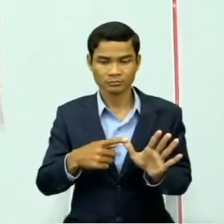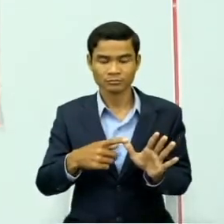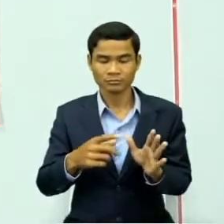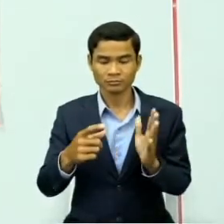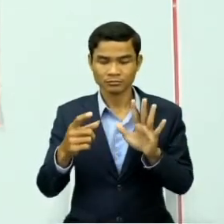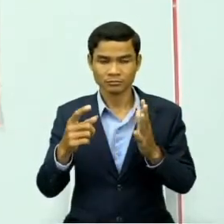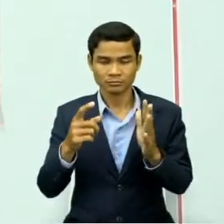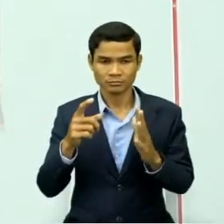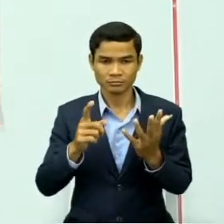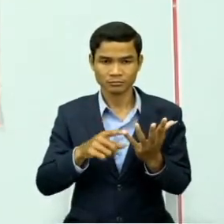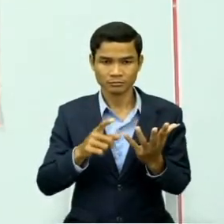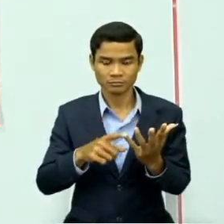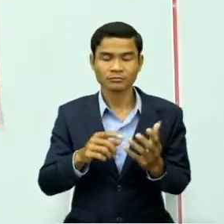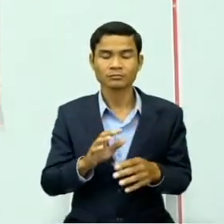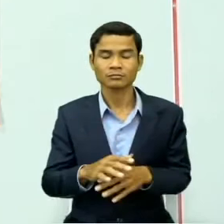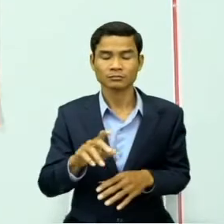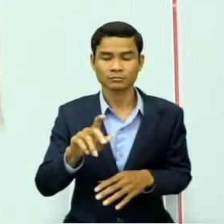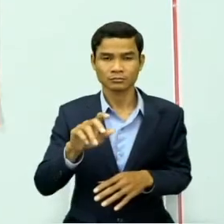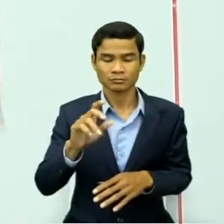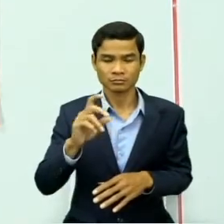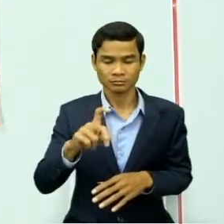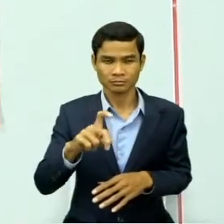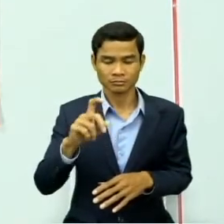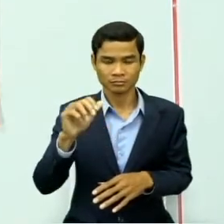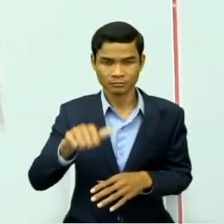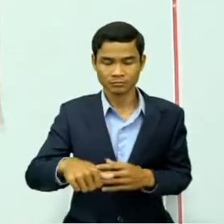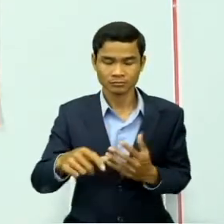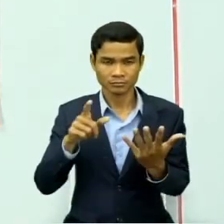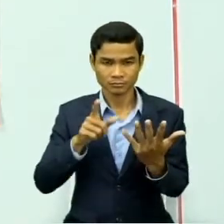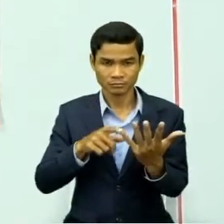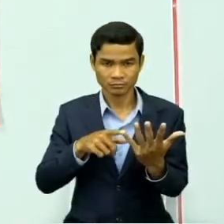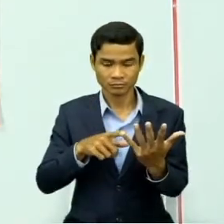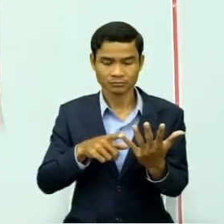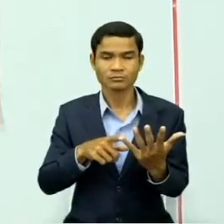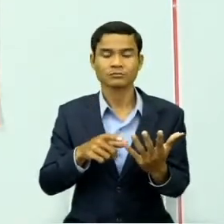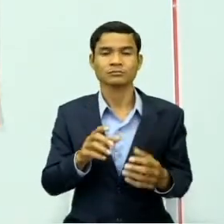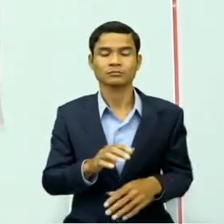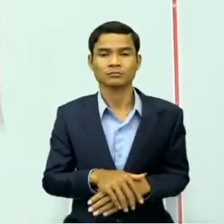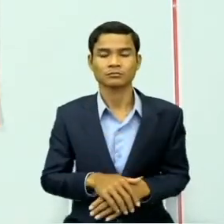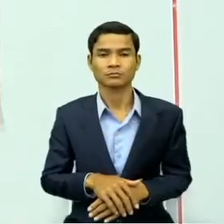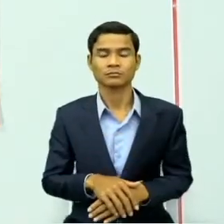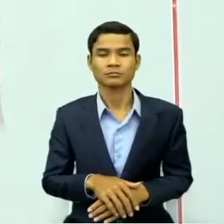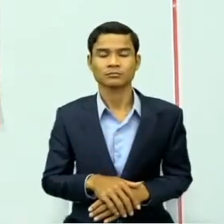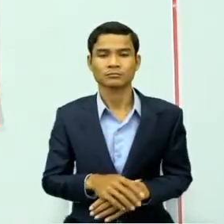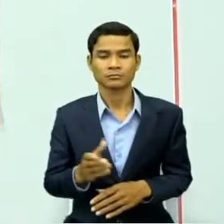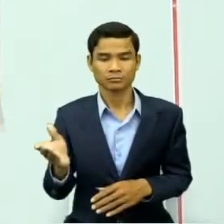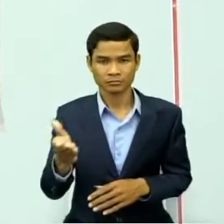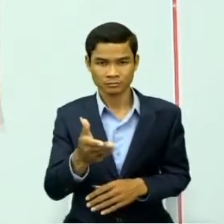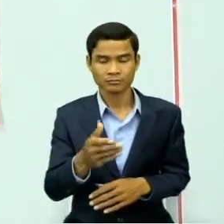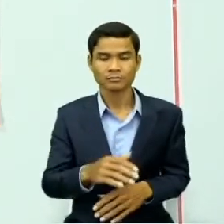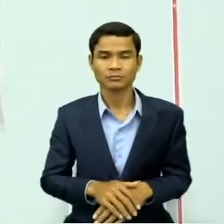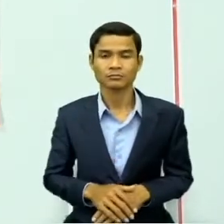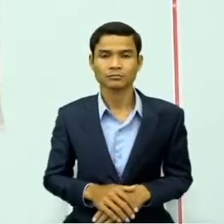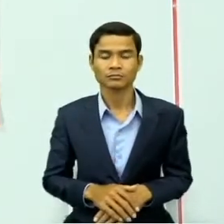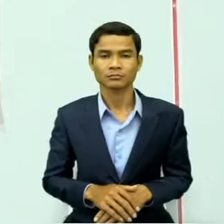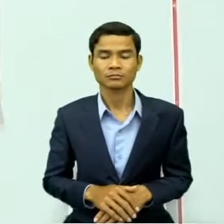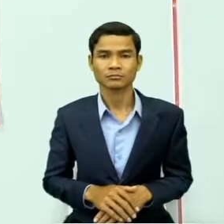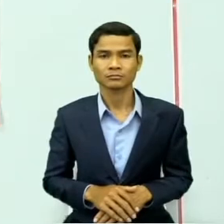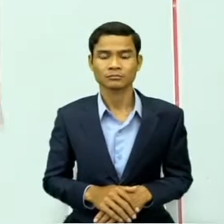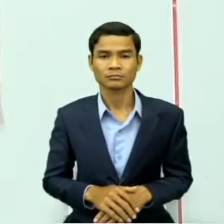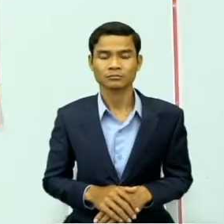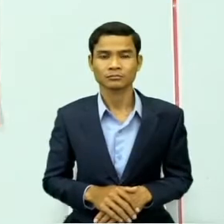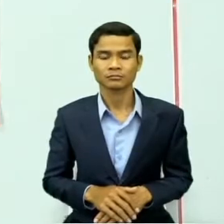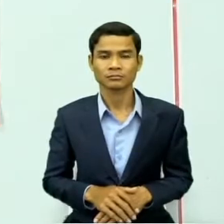tiết. Nhờ ý nhì. Chà, cốn.